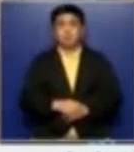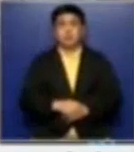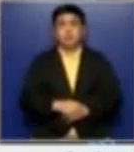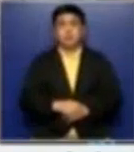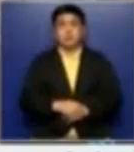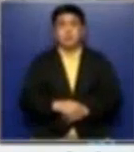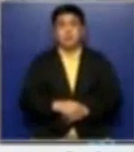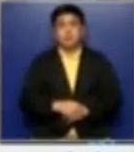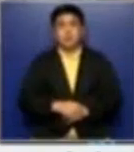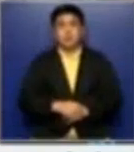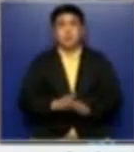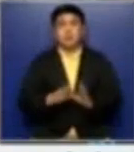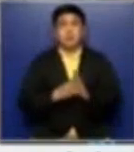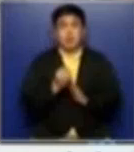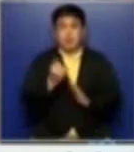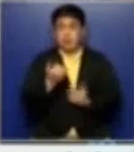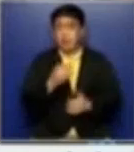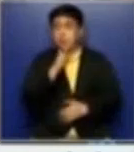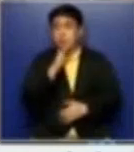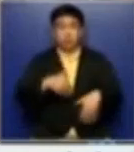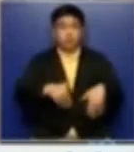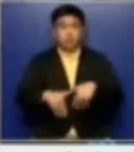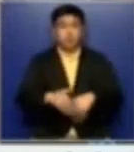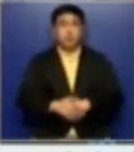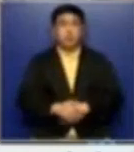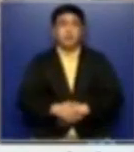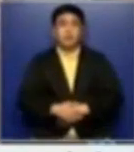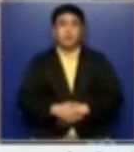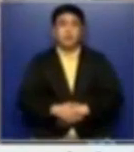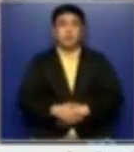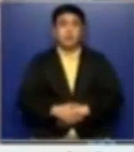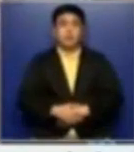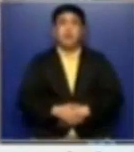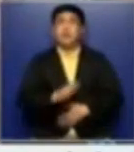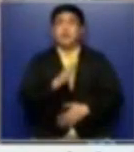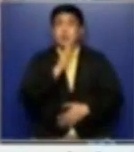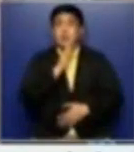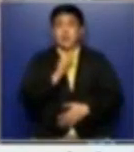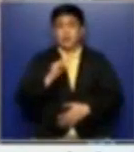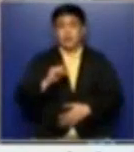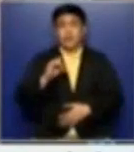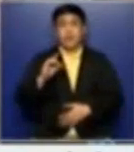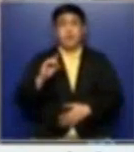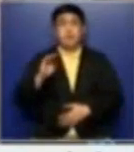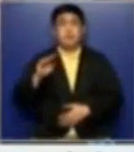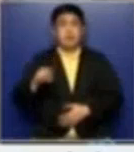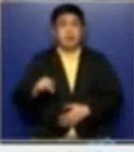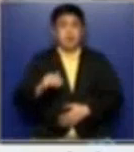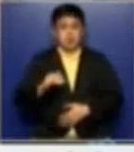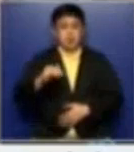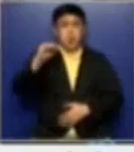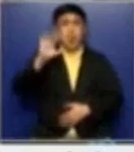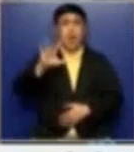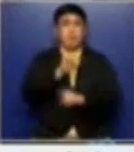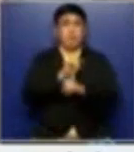แล้วก็บอกกับสภาผ่านไปยังประชาชนว่าถ้า GDP ไม่โตถึง5เหมือนที่ผม